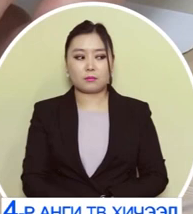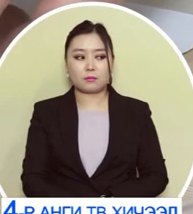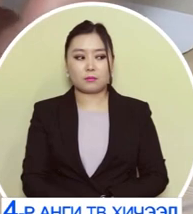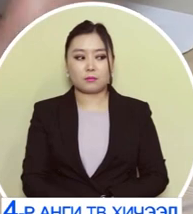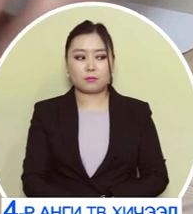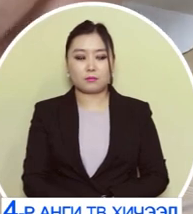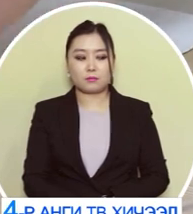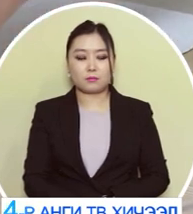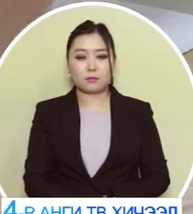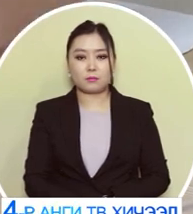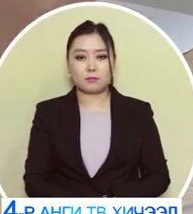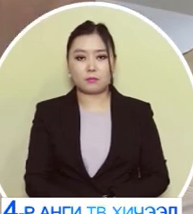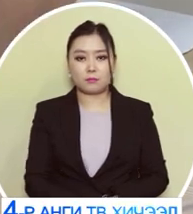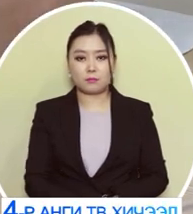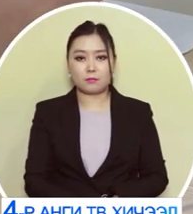қызыл сымды